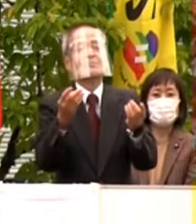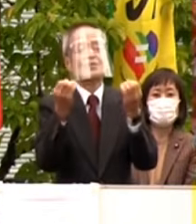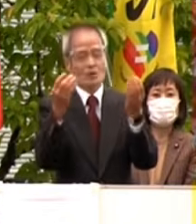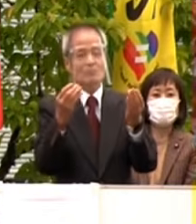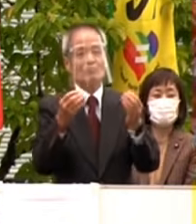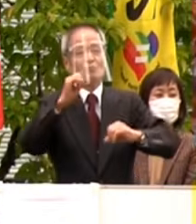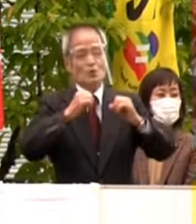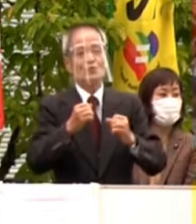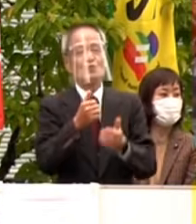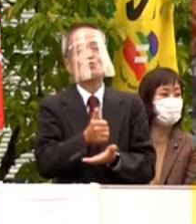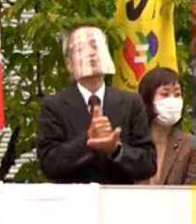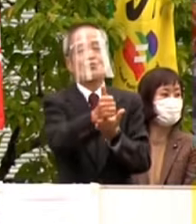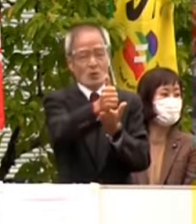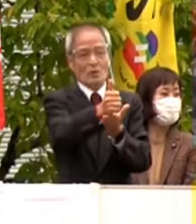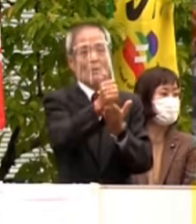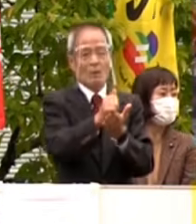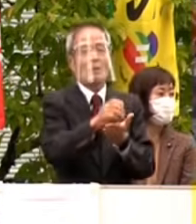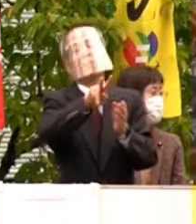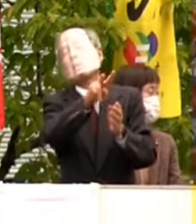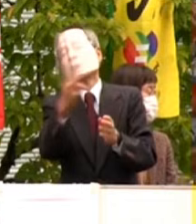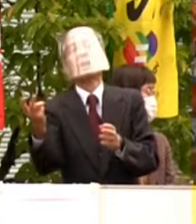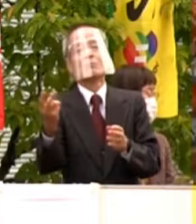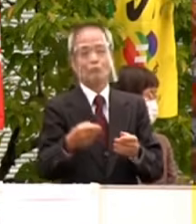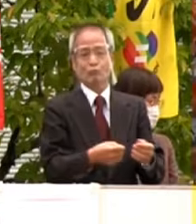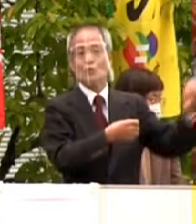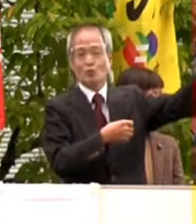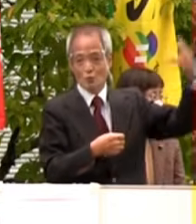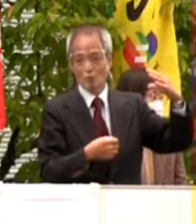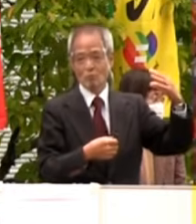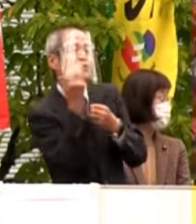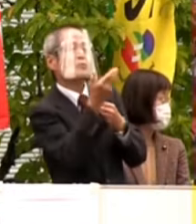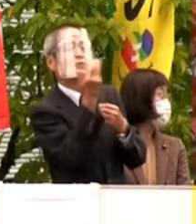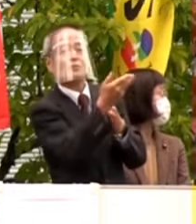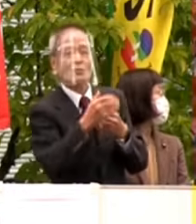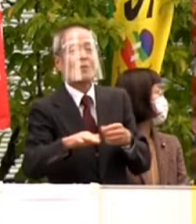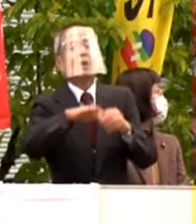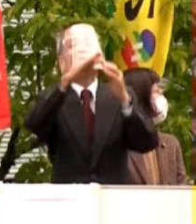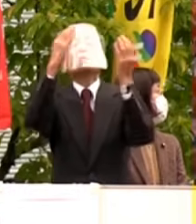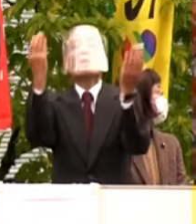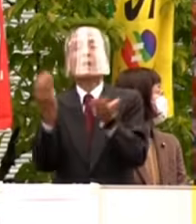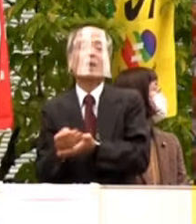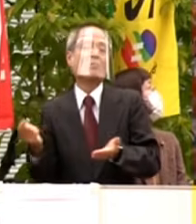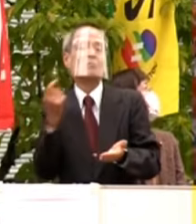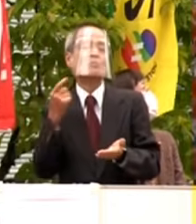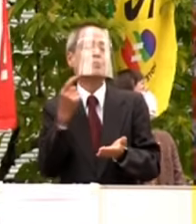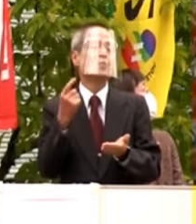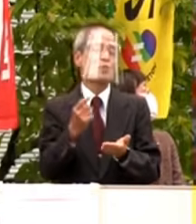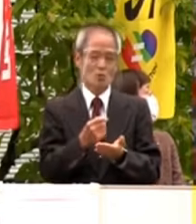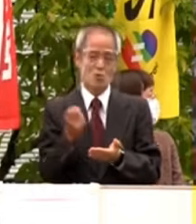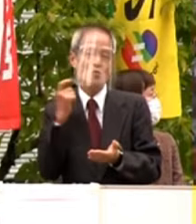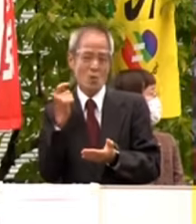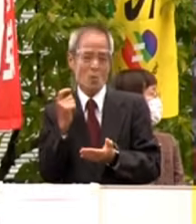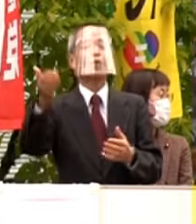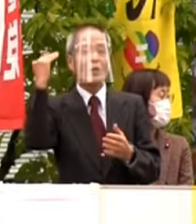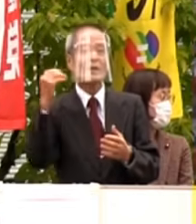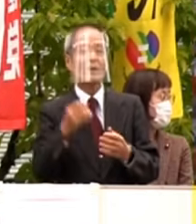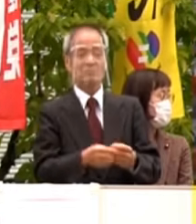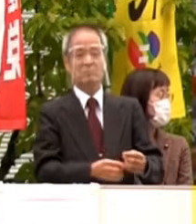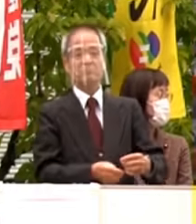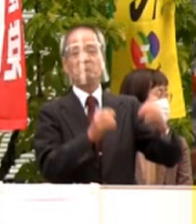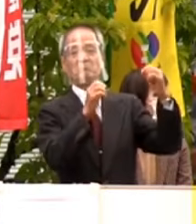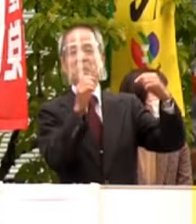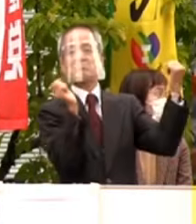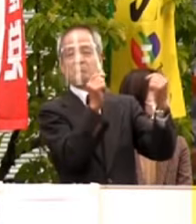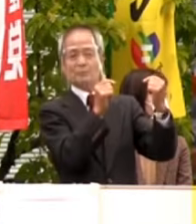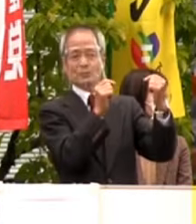べたような具体論になりますと全部に背を向けます。私この前の党首討論会で岸田さんにアメリカの